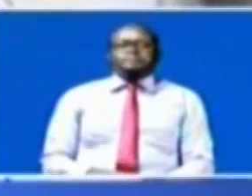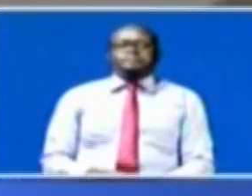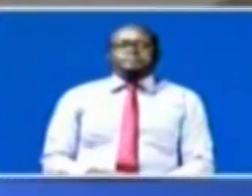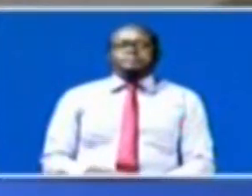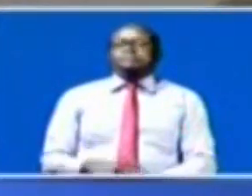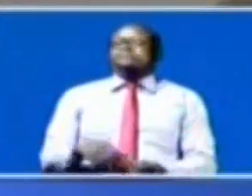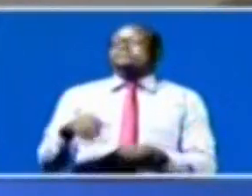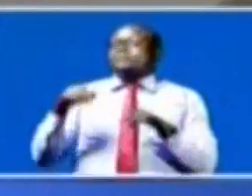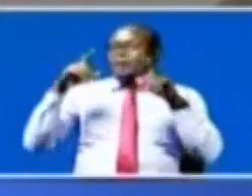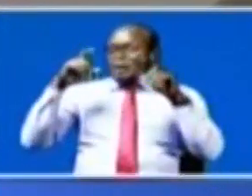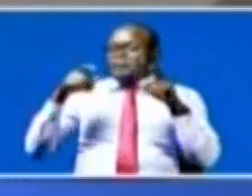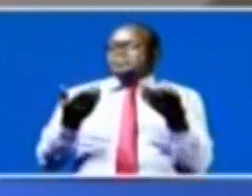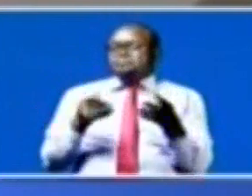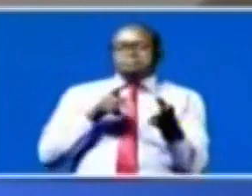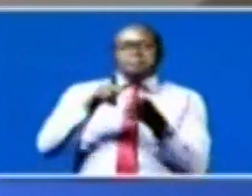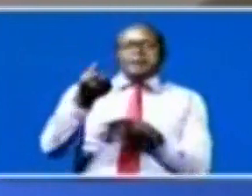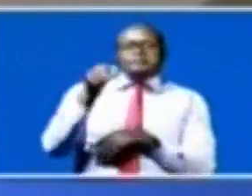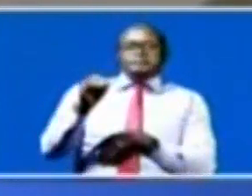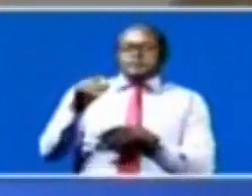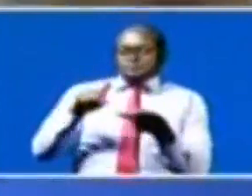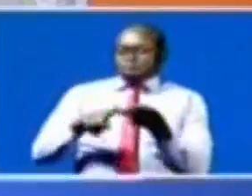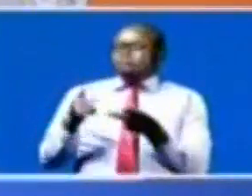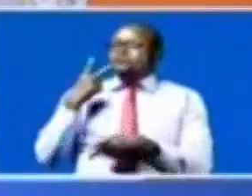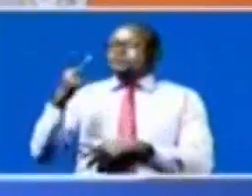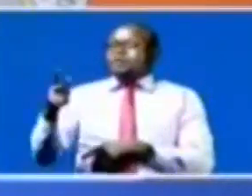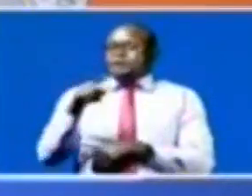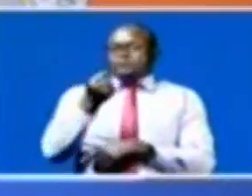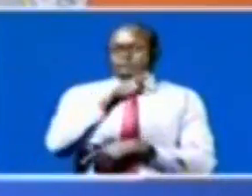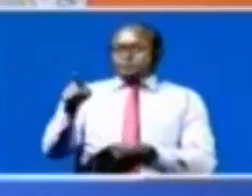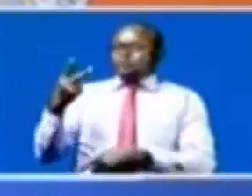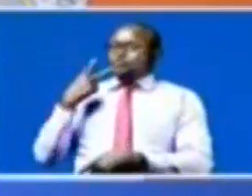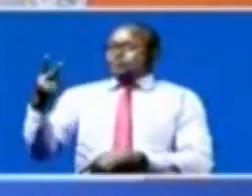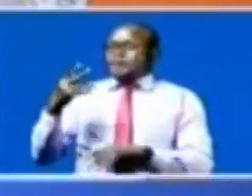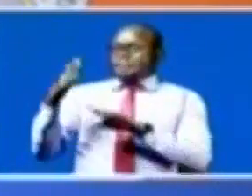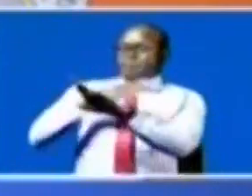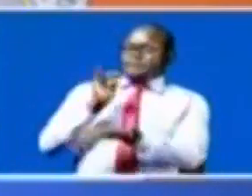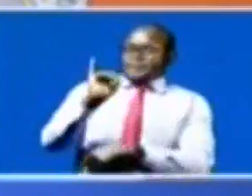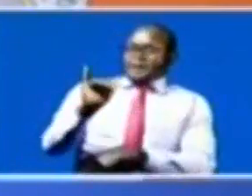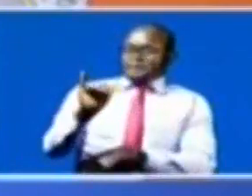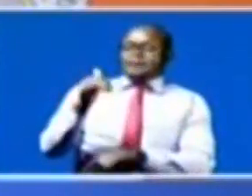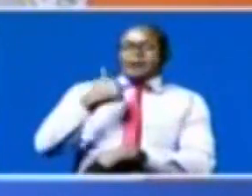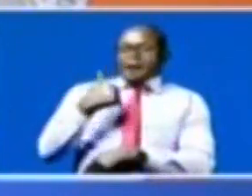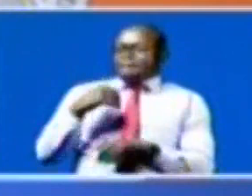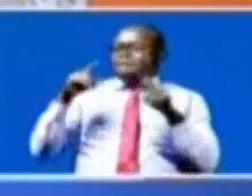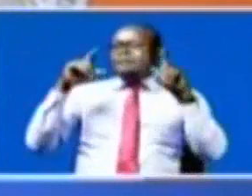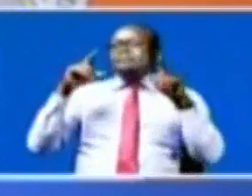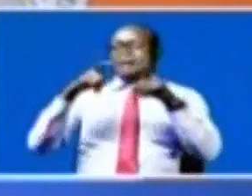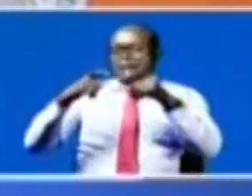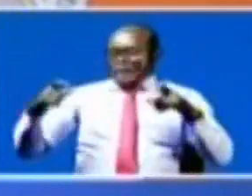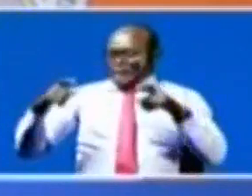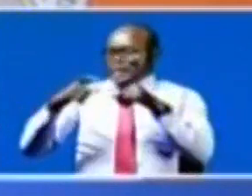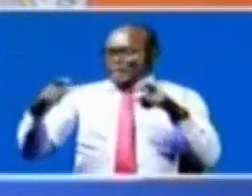Kuna kadi za shilingi 50 hadi hata za 200. Lakini kabla ya hapa, kulikuweko na kadi zingine